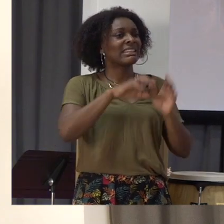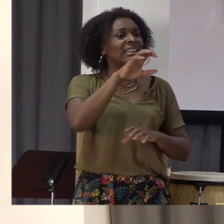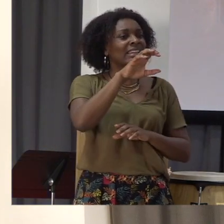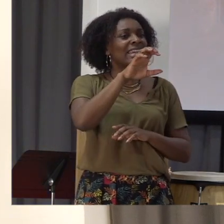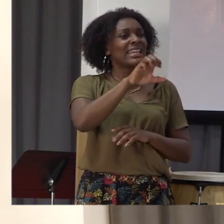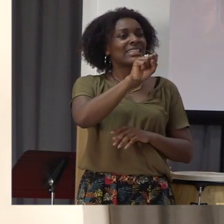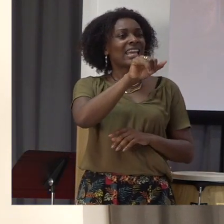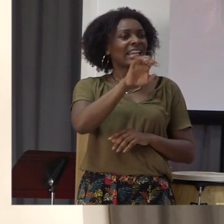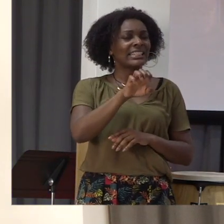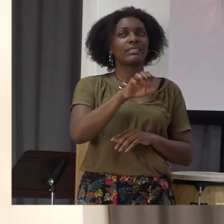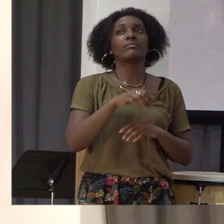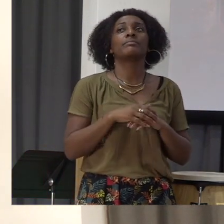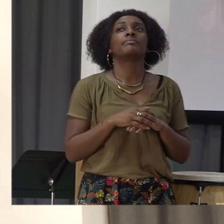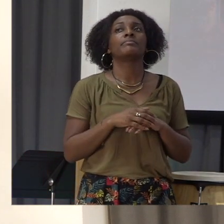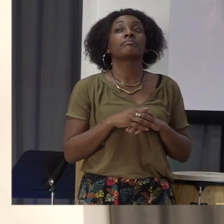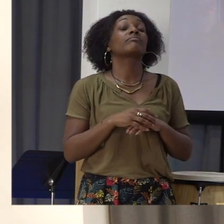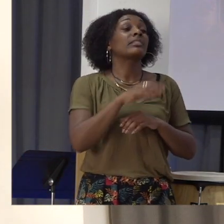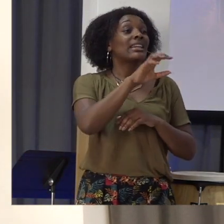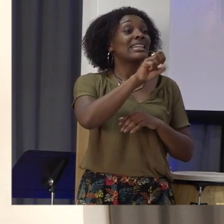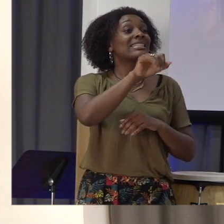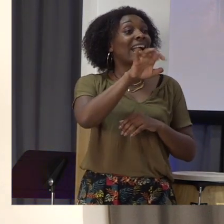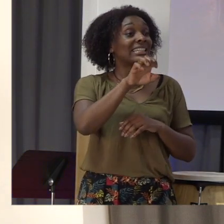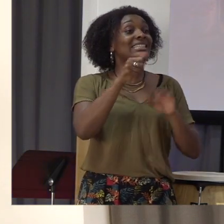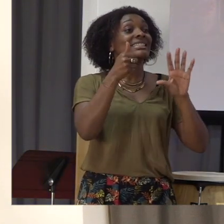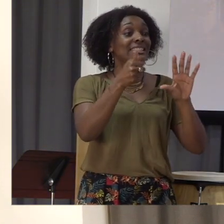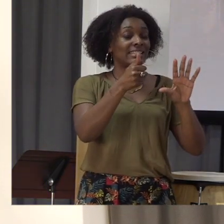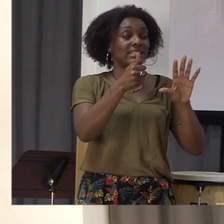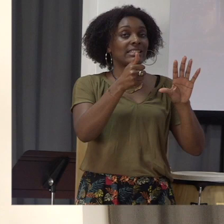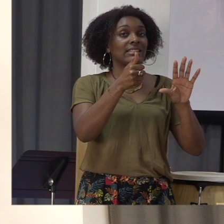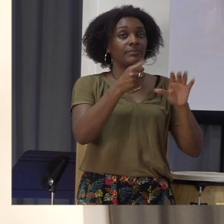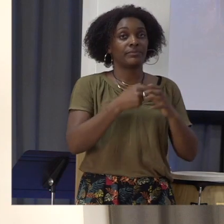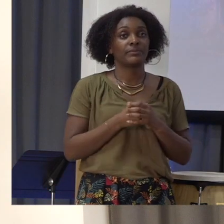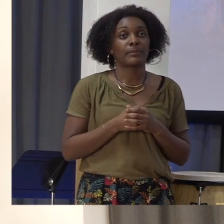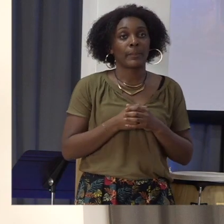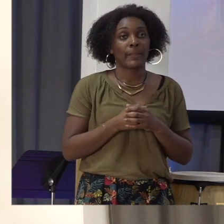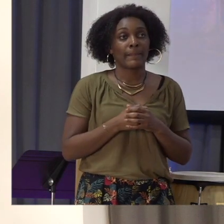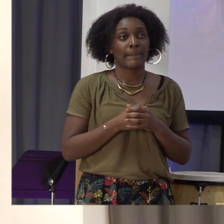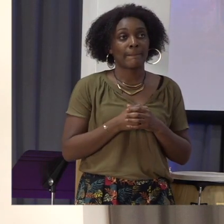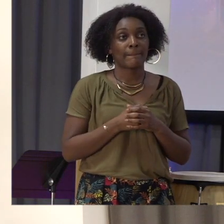quel verset? Le verset qui nous concerne.